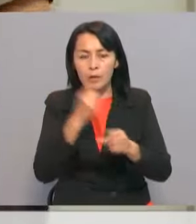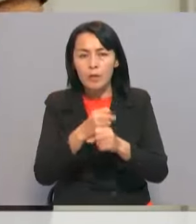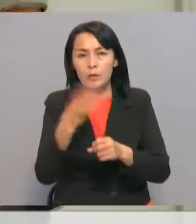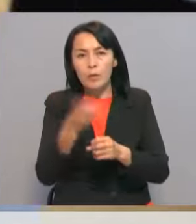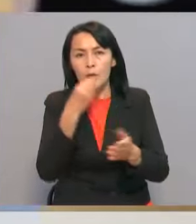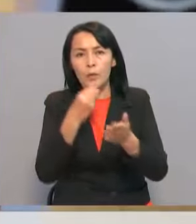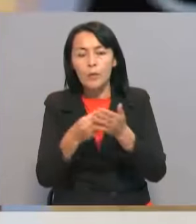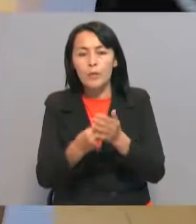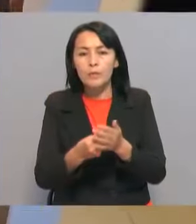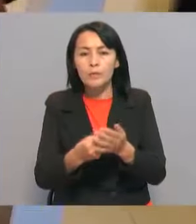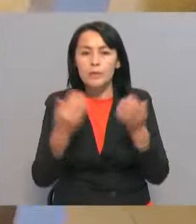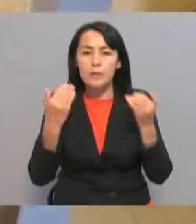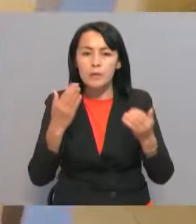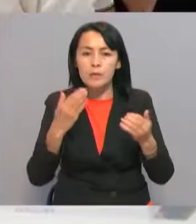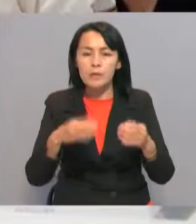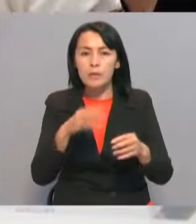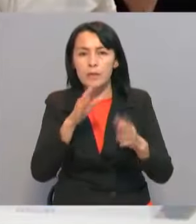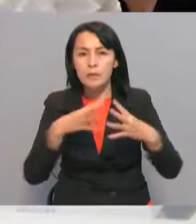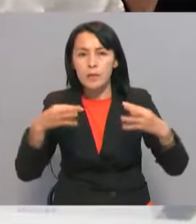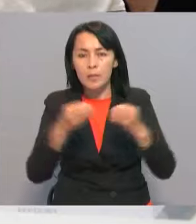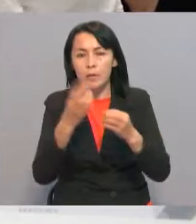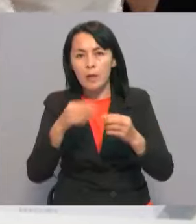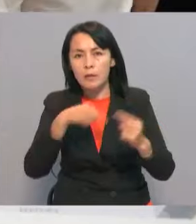нужные покупки без нагрузки на семейный бюджет,